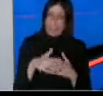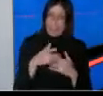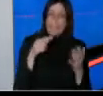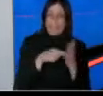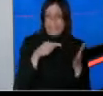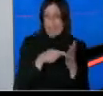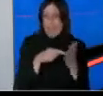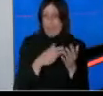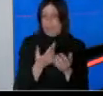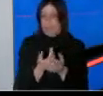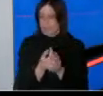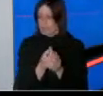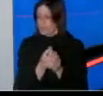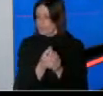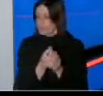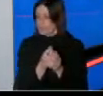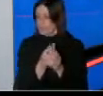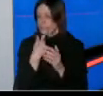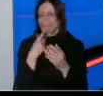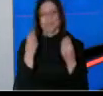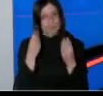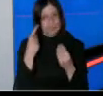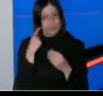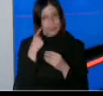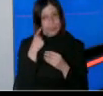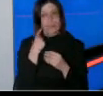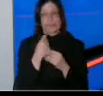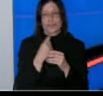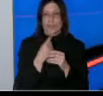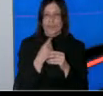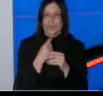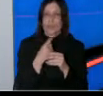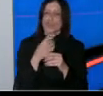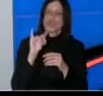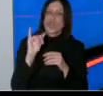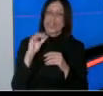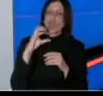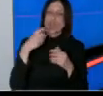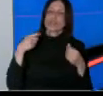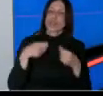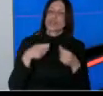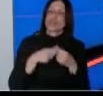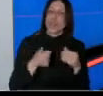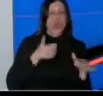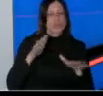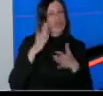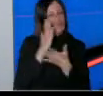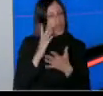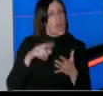בגלל איזשהו... אבל שי, רגע, תשמע רגע. שי, ברכיית, יוסי כהן מחובר לראש הממשלה כבר הרבה